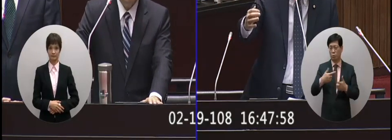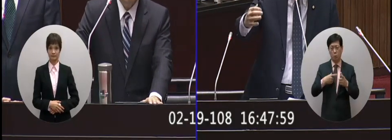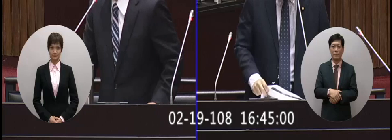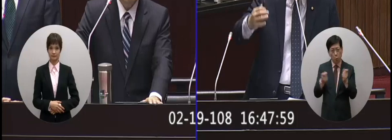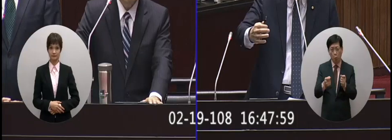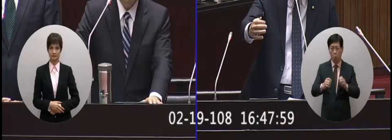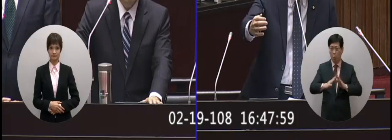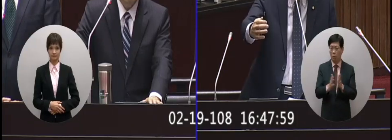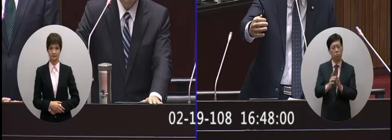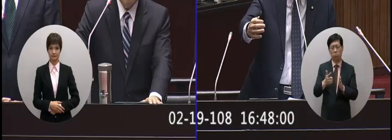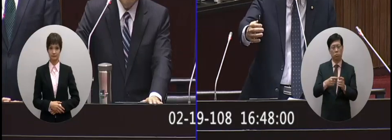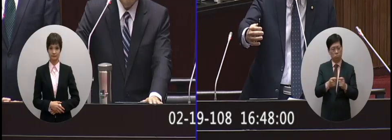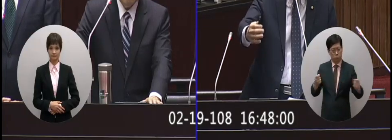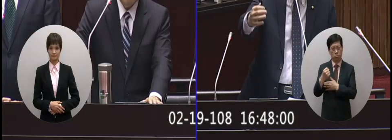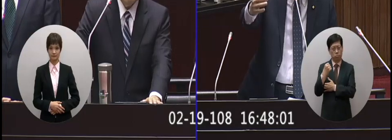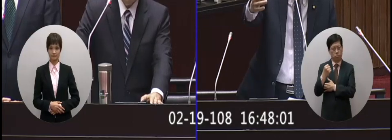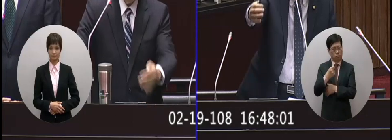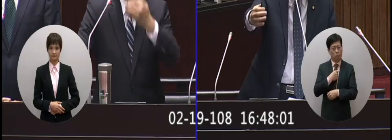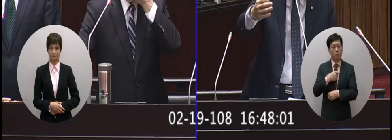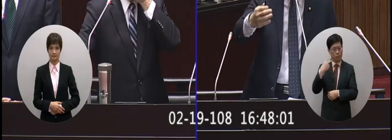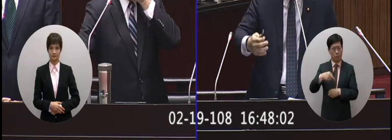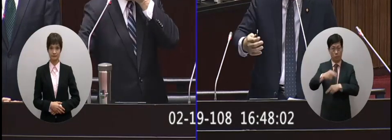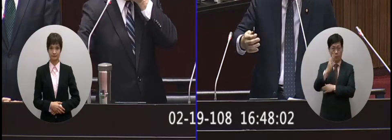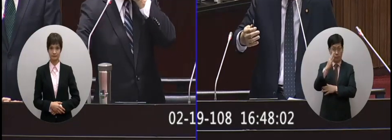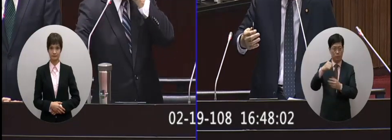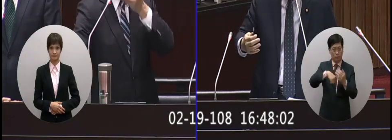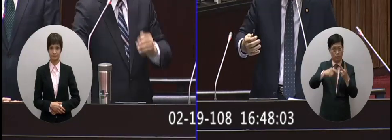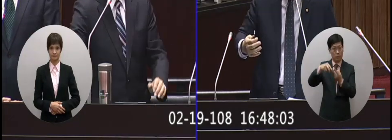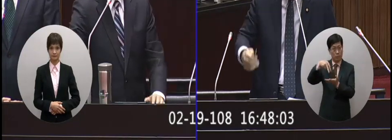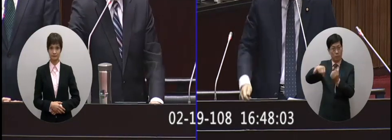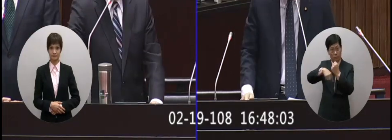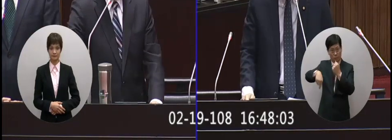可以完成，需要长期的努力，而且需要行政跟立法部门一起努力哈。